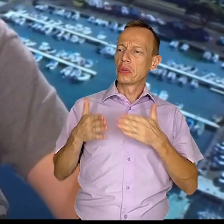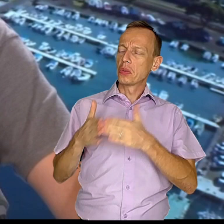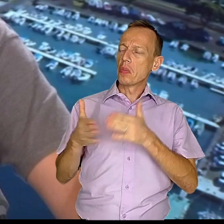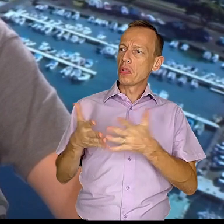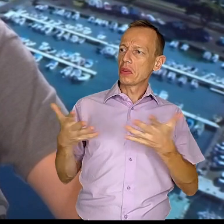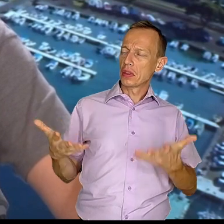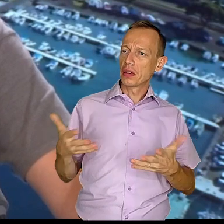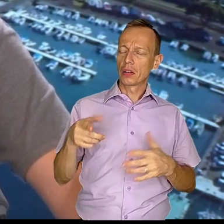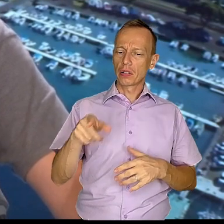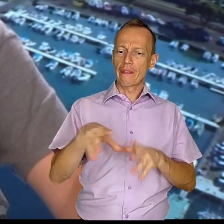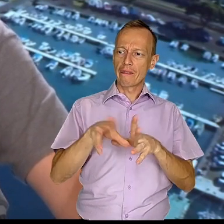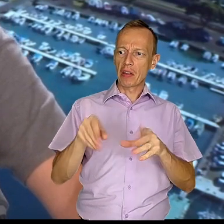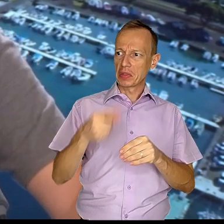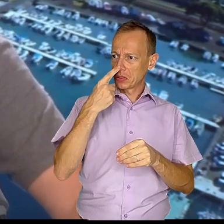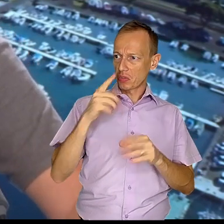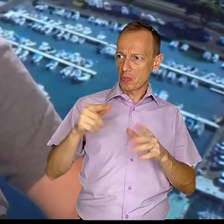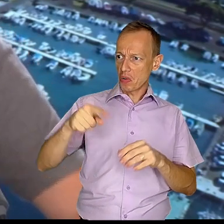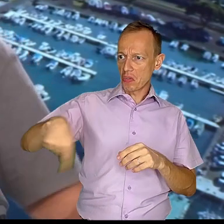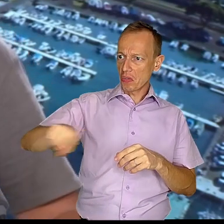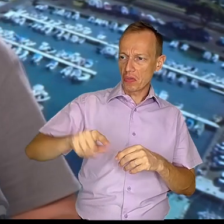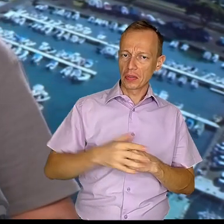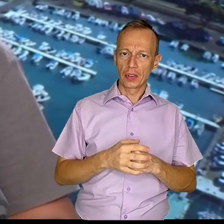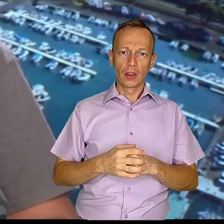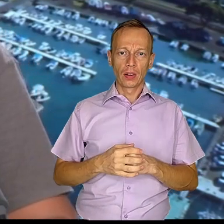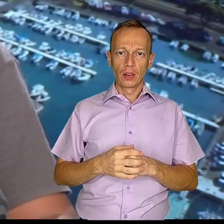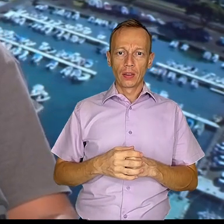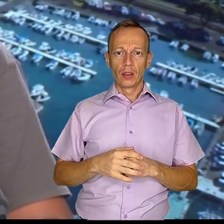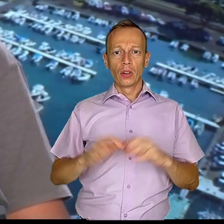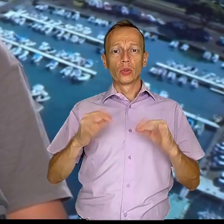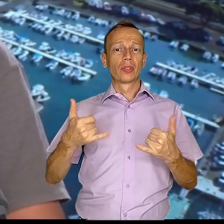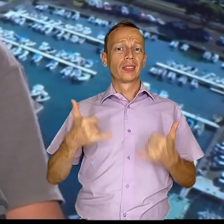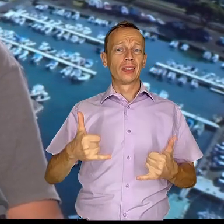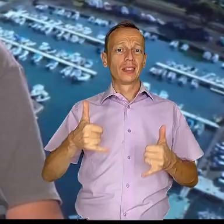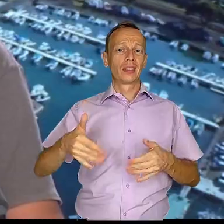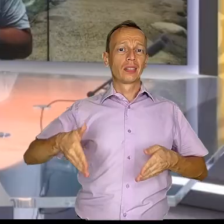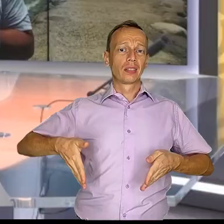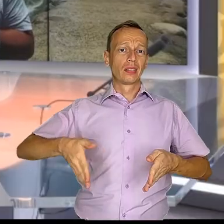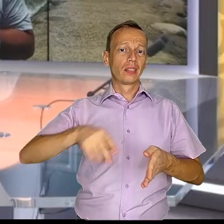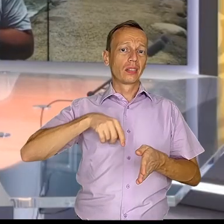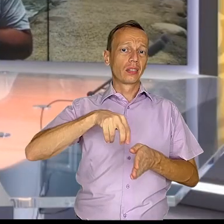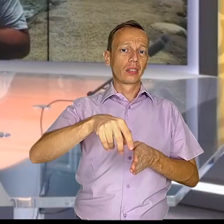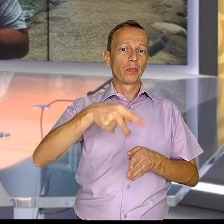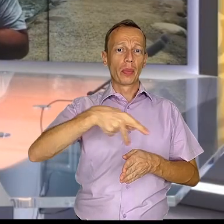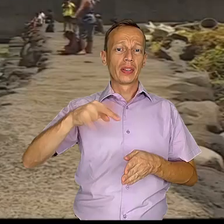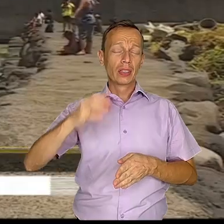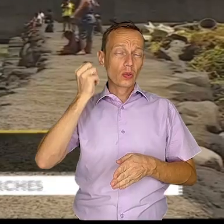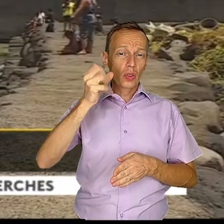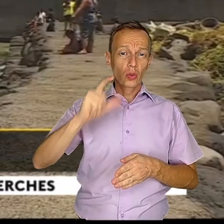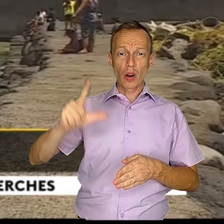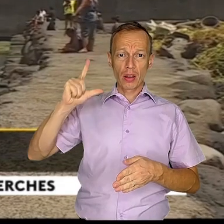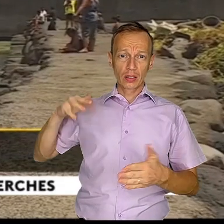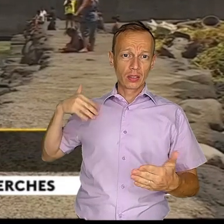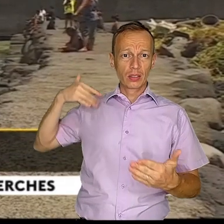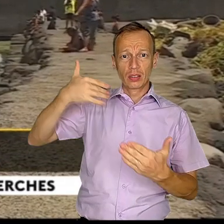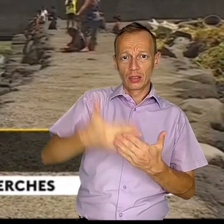vous êtes sur place. Alors dans quel état d'esprit sont les proches d'Enoha? Nous sommes situés à la digue de Papeete où tous les